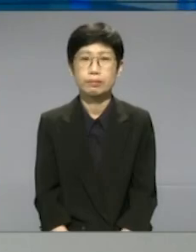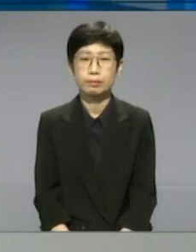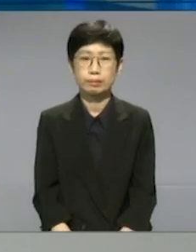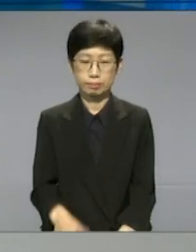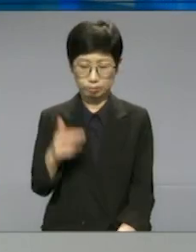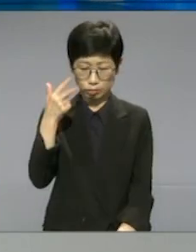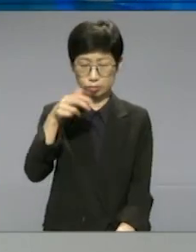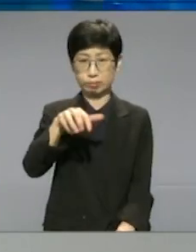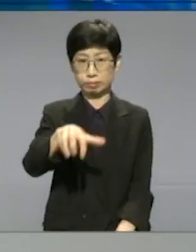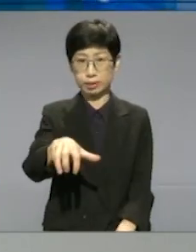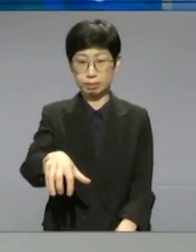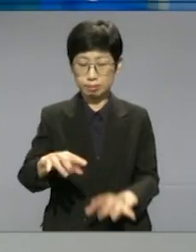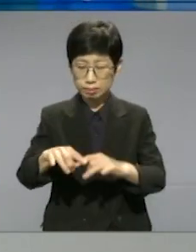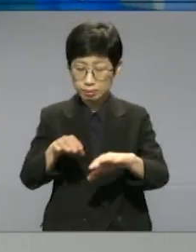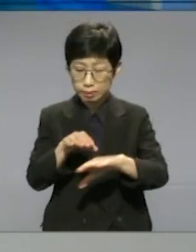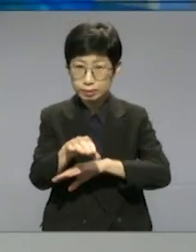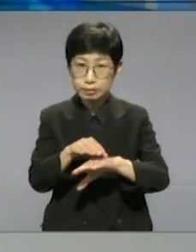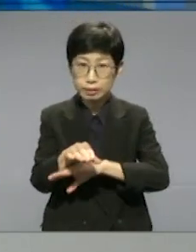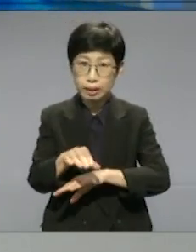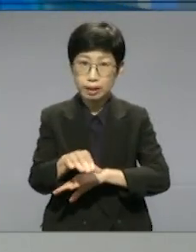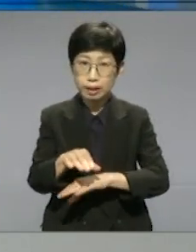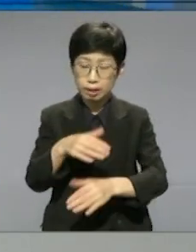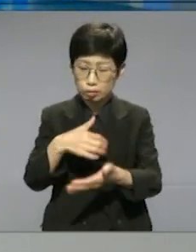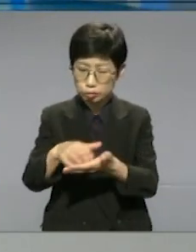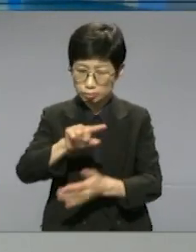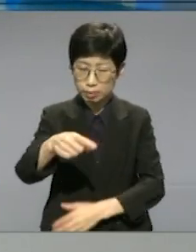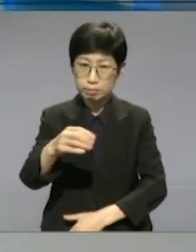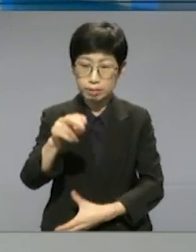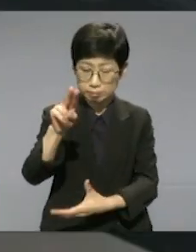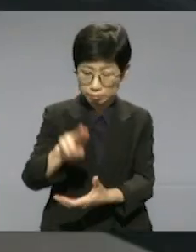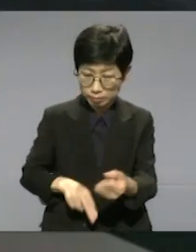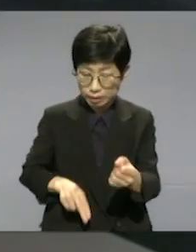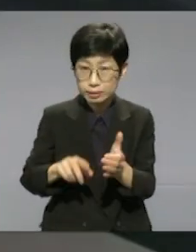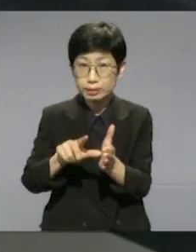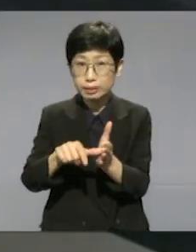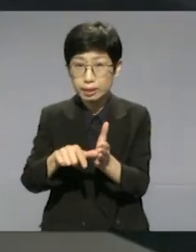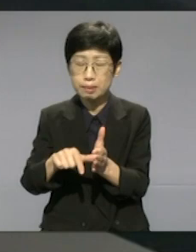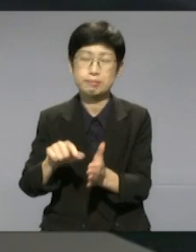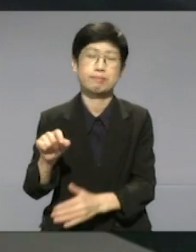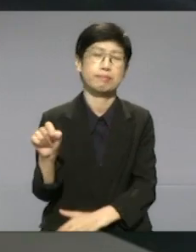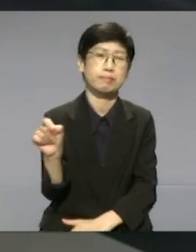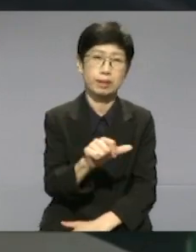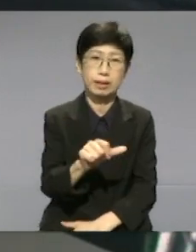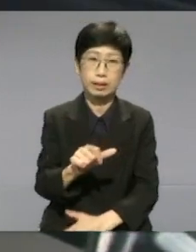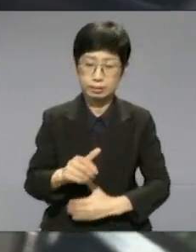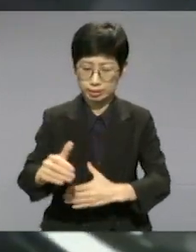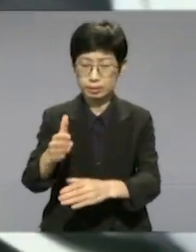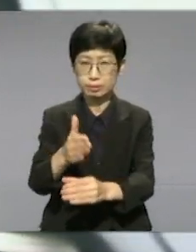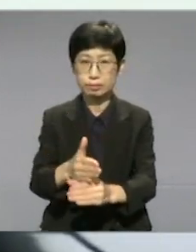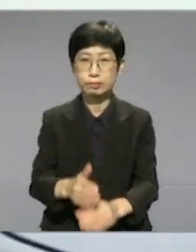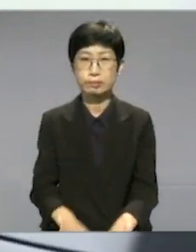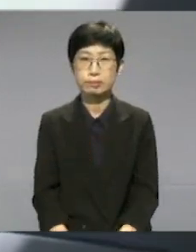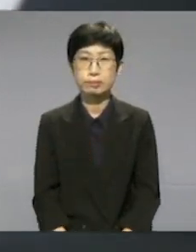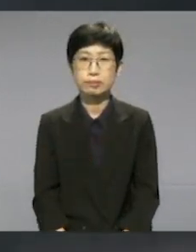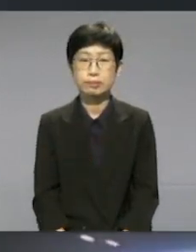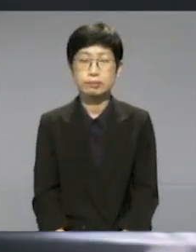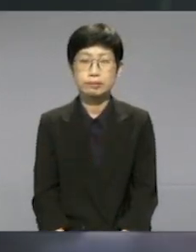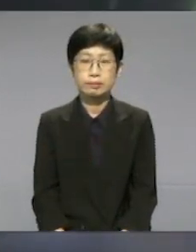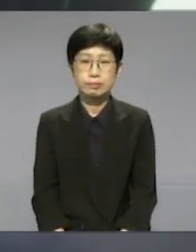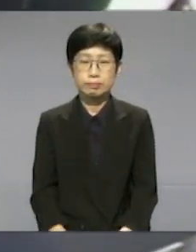미국에서 전기 자동차 100만대가 보급되는데 걸리는 시간이 급속히 빨라지고 있는 것으로 나타났습니다